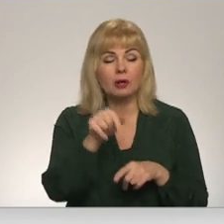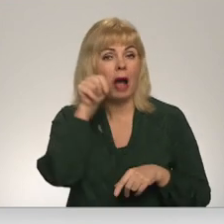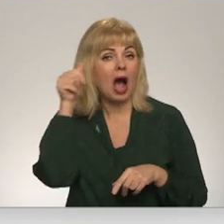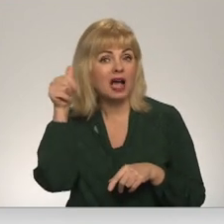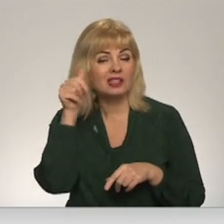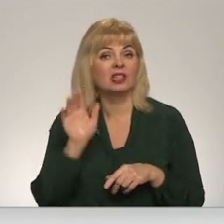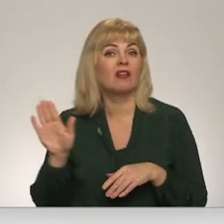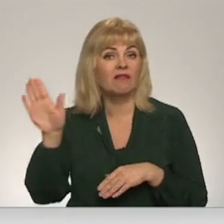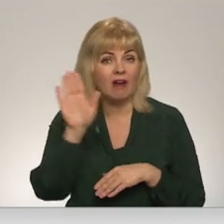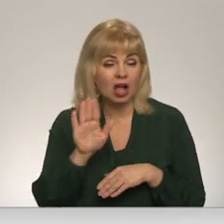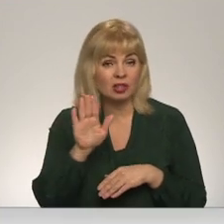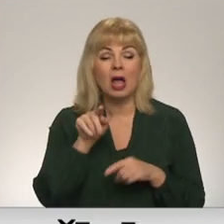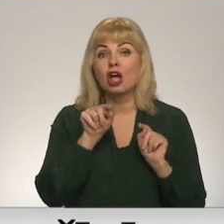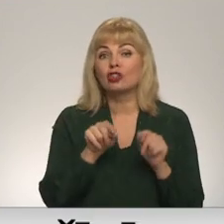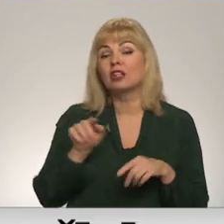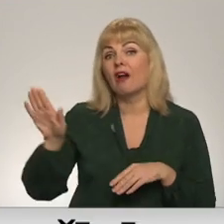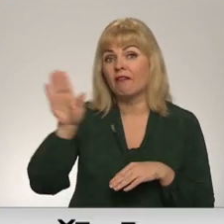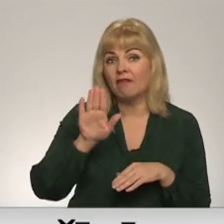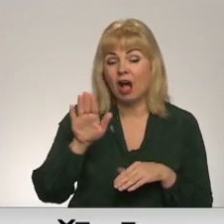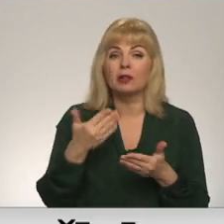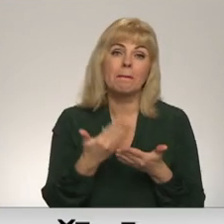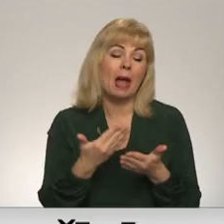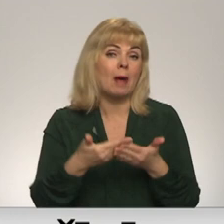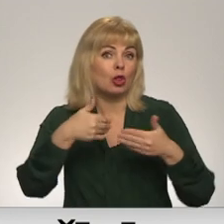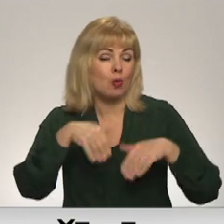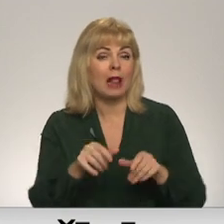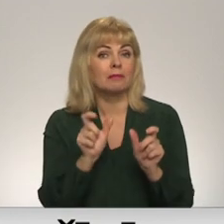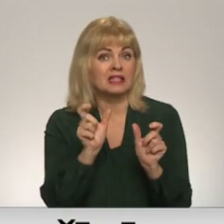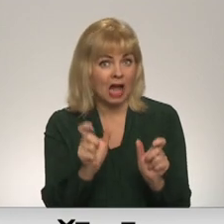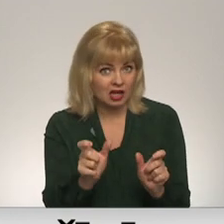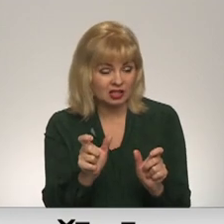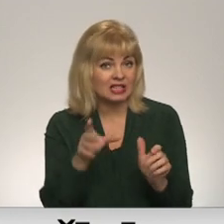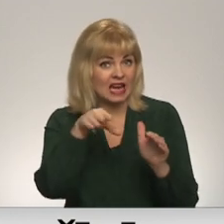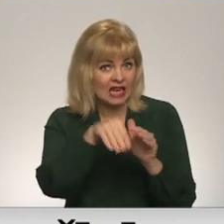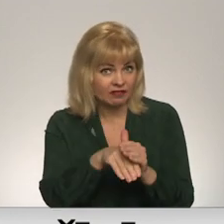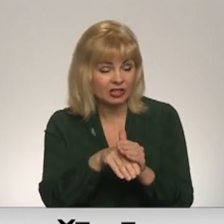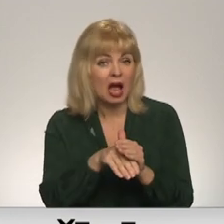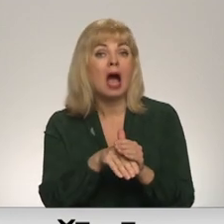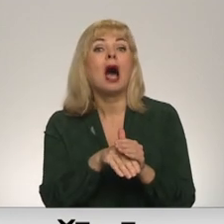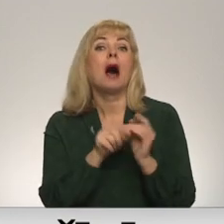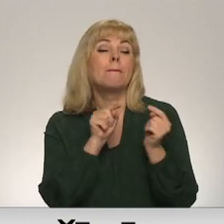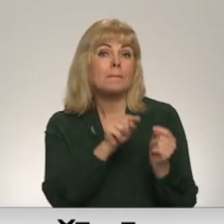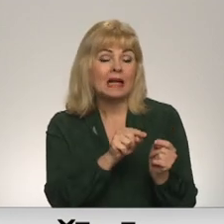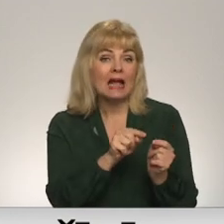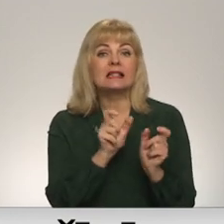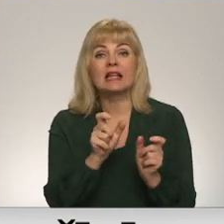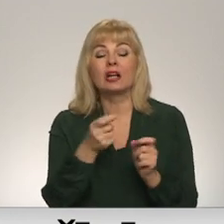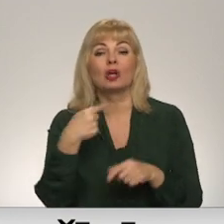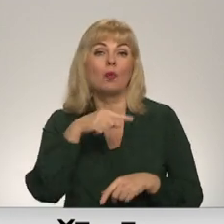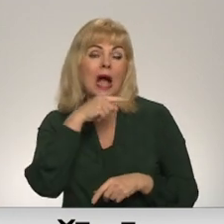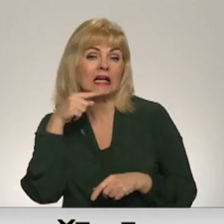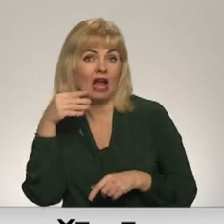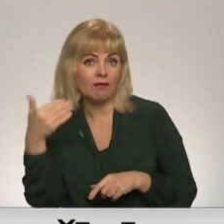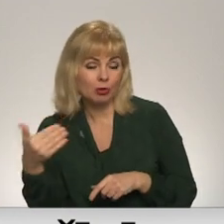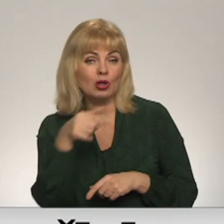valstīm, un ja šīs valsts arī nolems kaut kādas sankcijas ieviest un būs attiecīgi pretestu sankcijas no Krievijas puses, tad, protams, arī